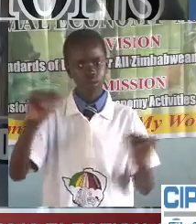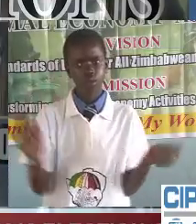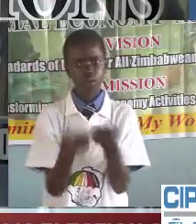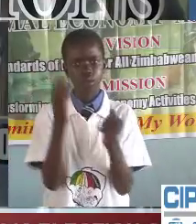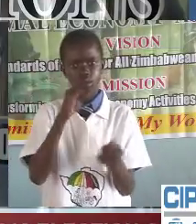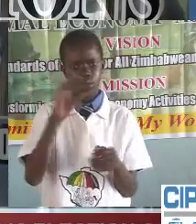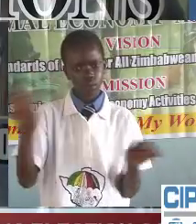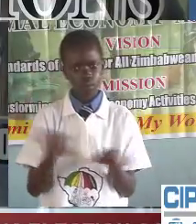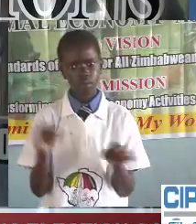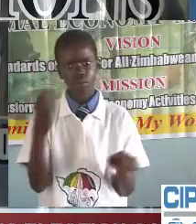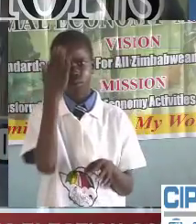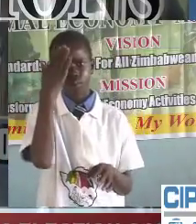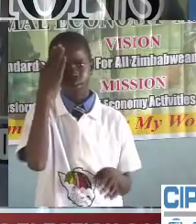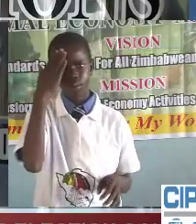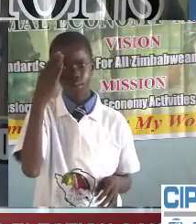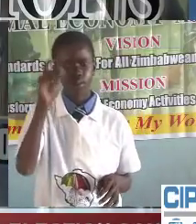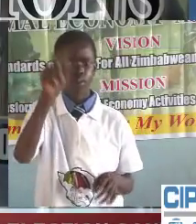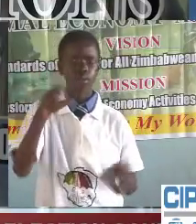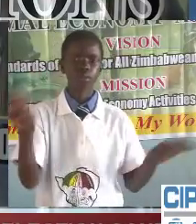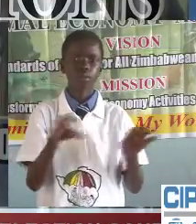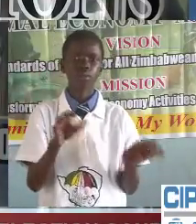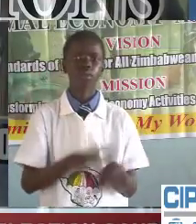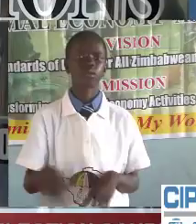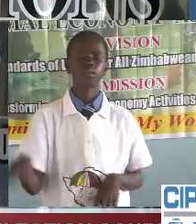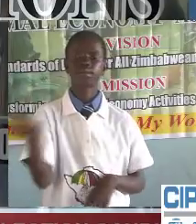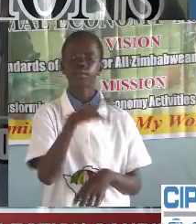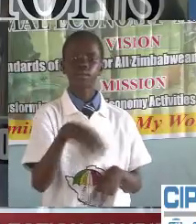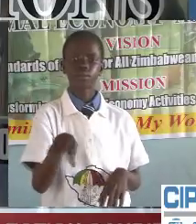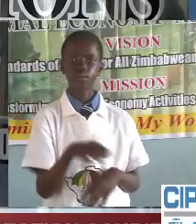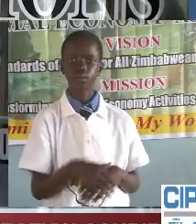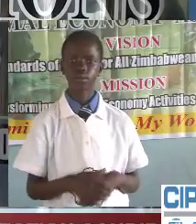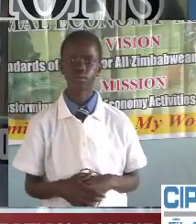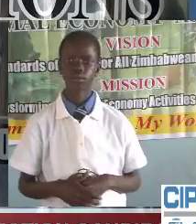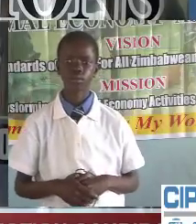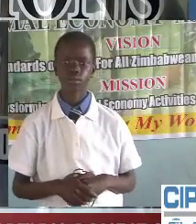sei tichishanda tose.